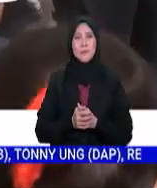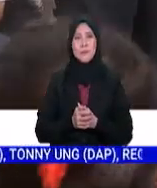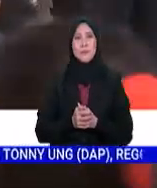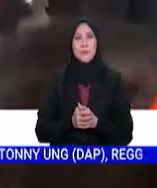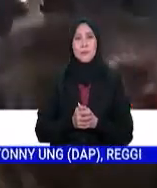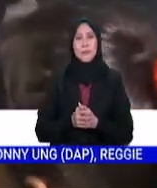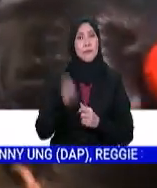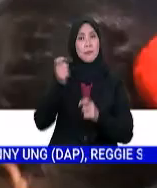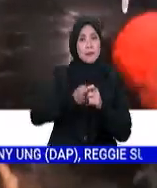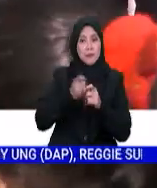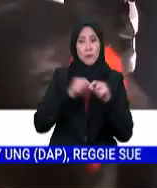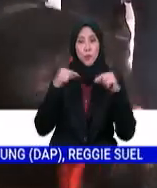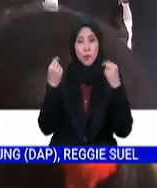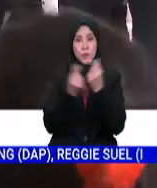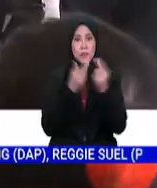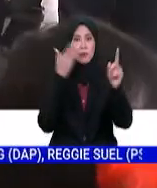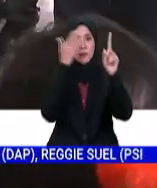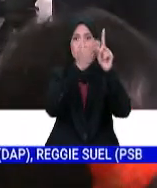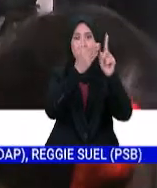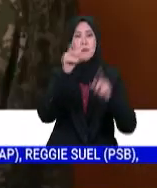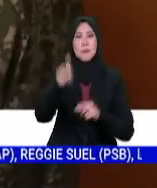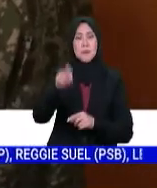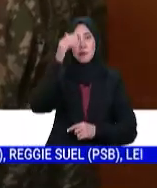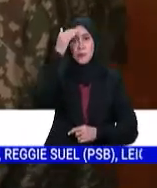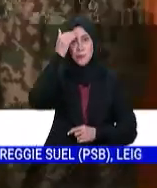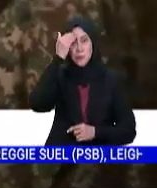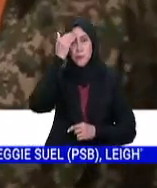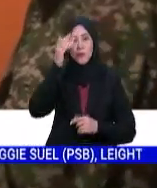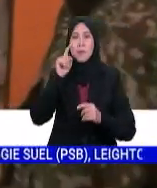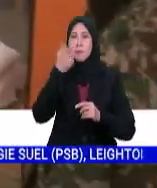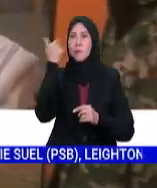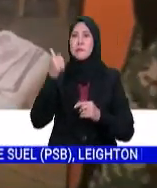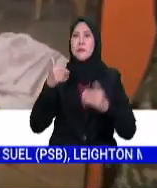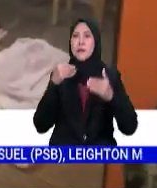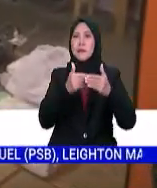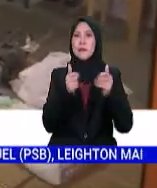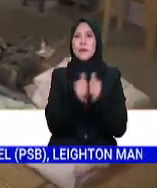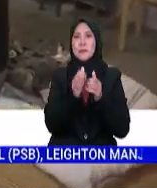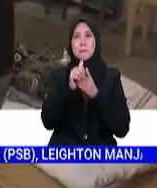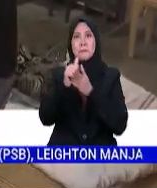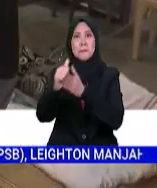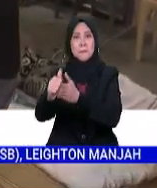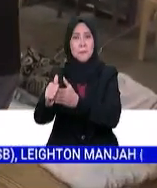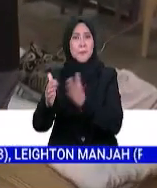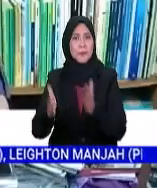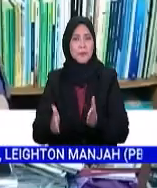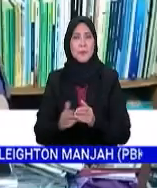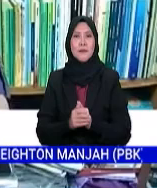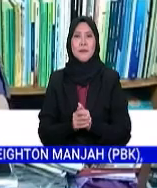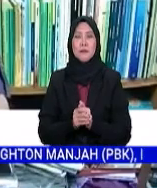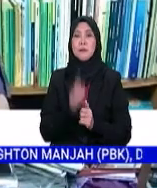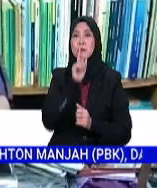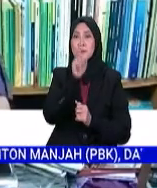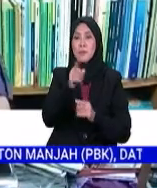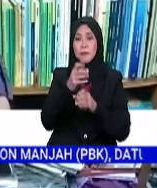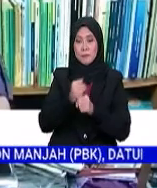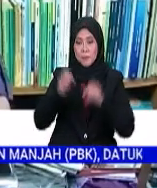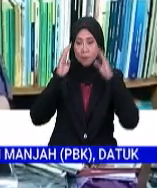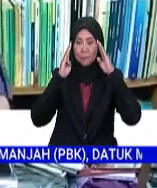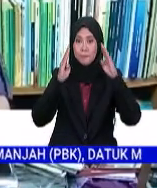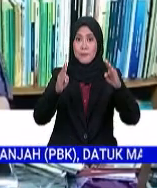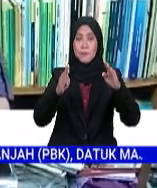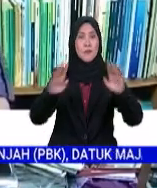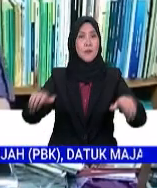supaya setiap kumpulan sasar tahu mereka itu dekat dengan barisan kepimpinan, mereka itu sebenarnya mendapat perhatian.